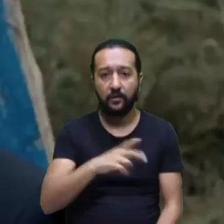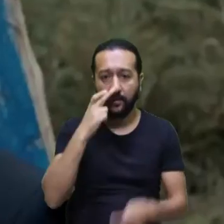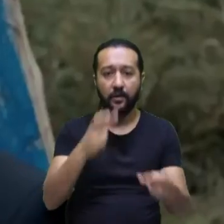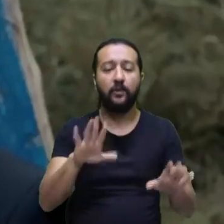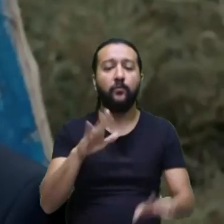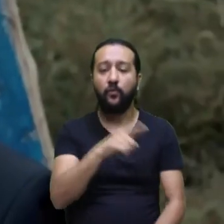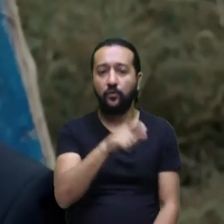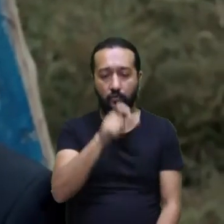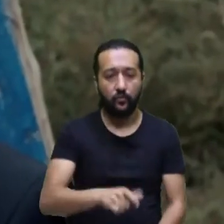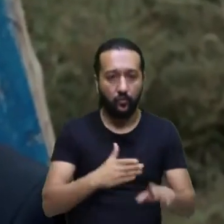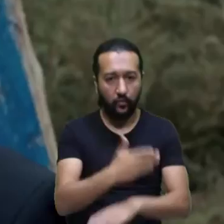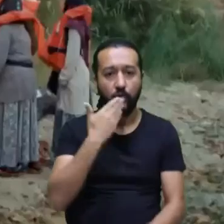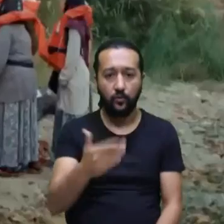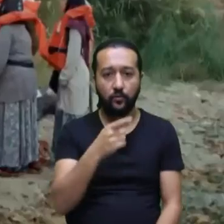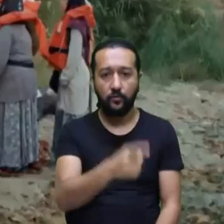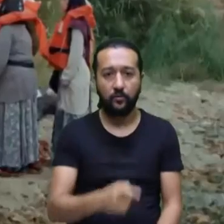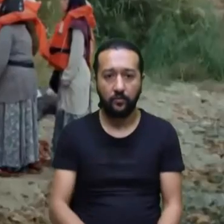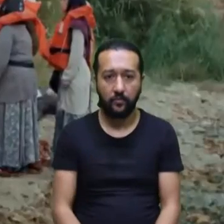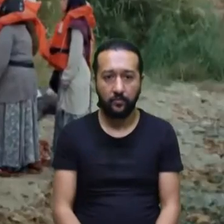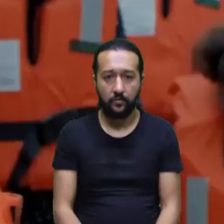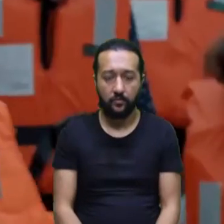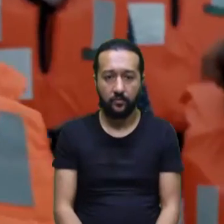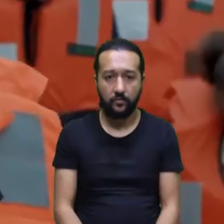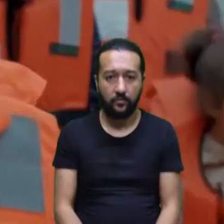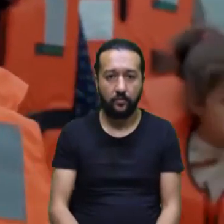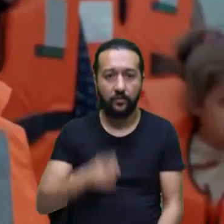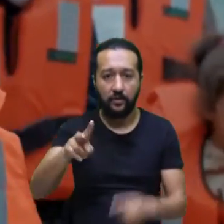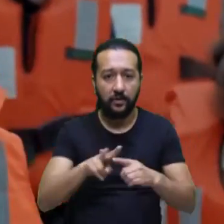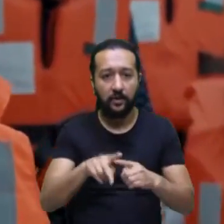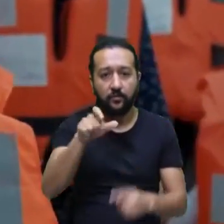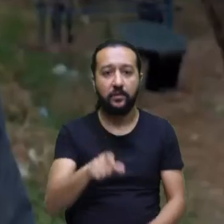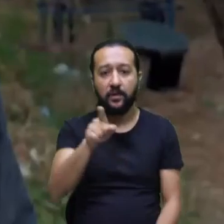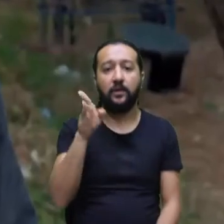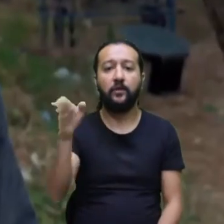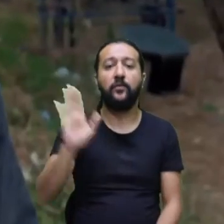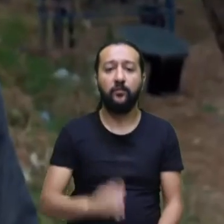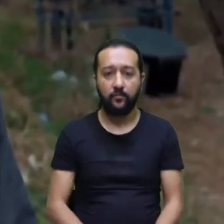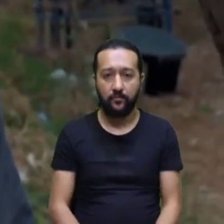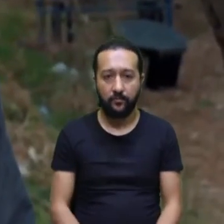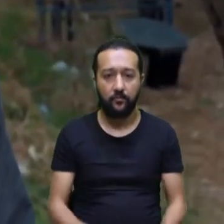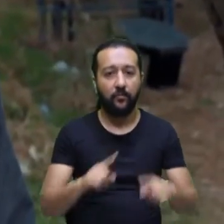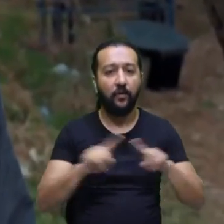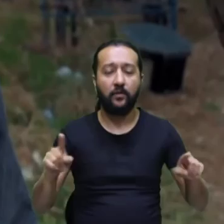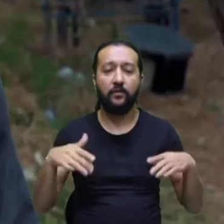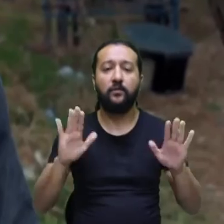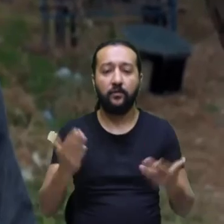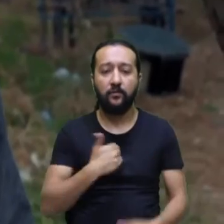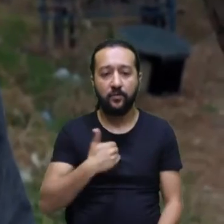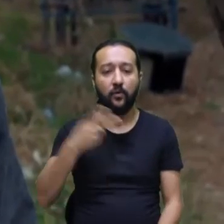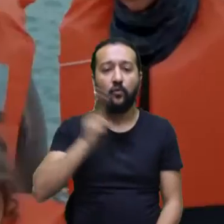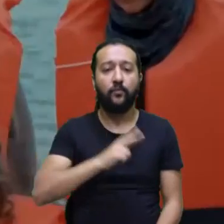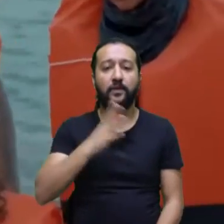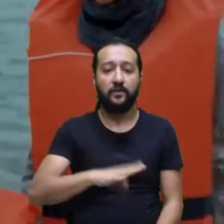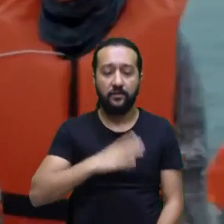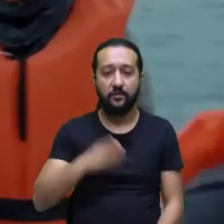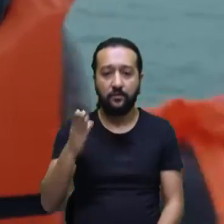kandırmıyor. Doğruyu söylüyor. Kerim, sen gitmedin mi? Esmer alnı sıyrık. Hayır, bizi de öldürmek